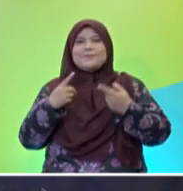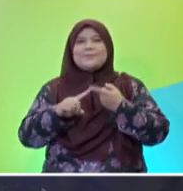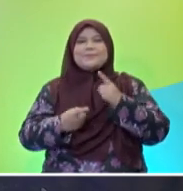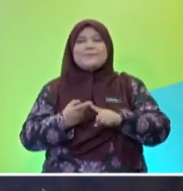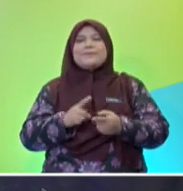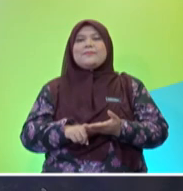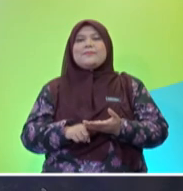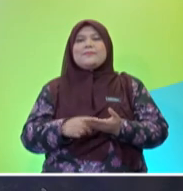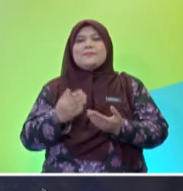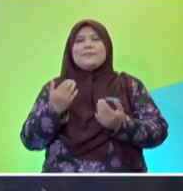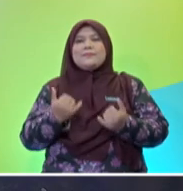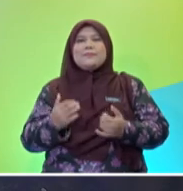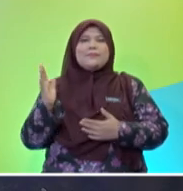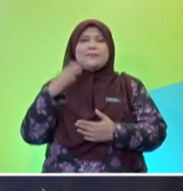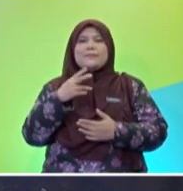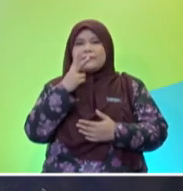kita pada hari ini